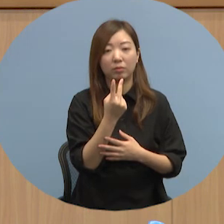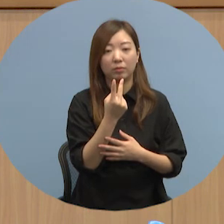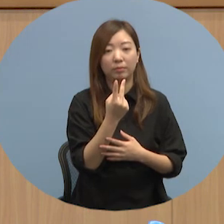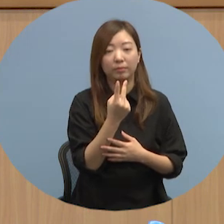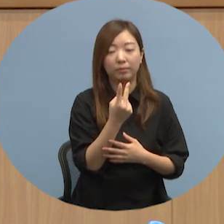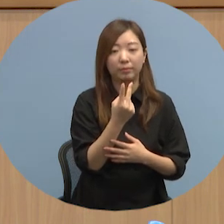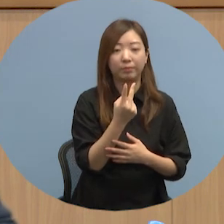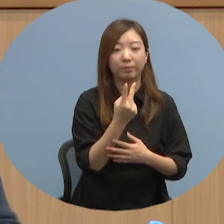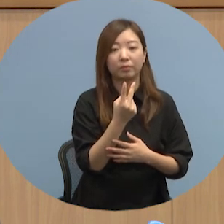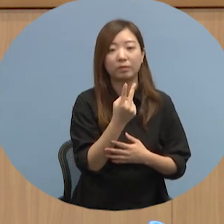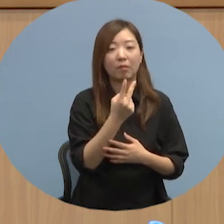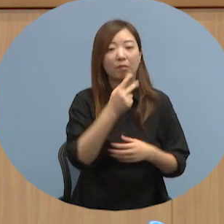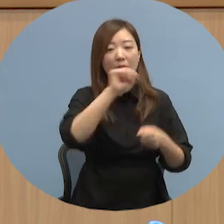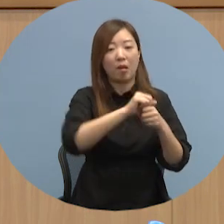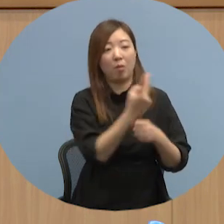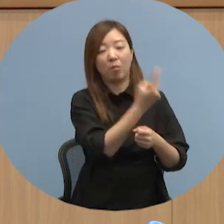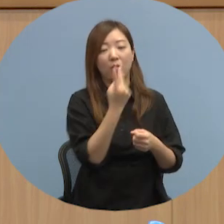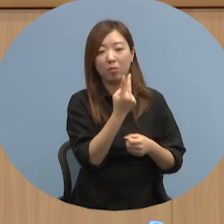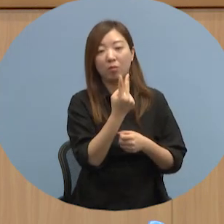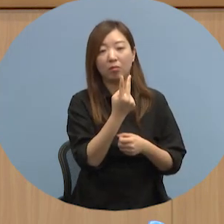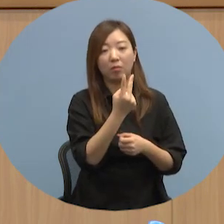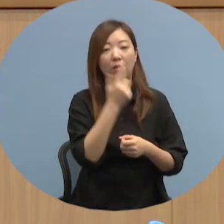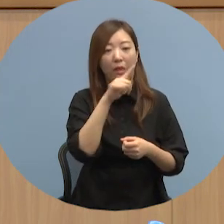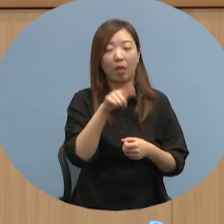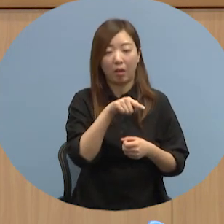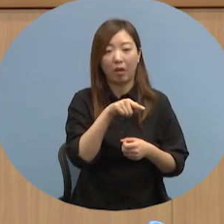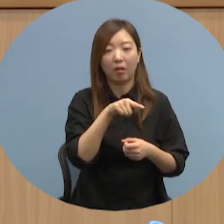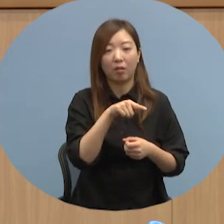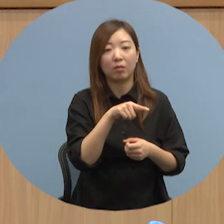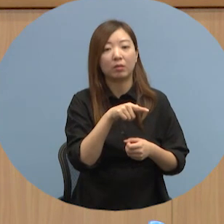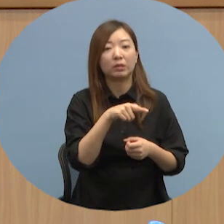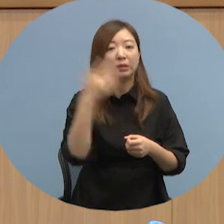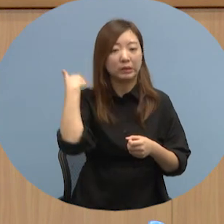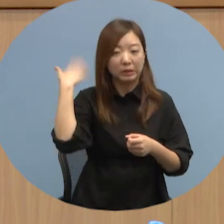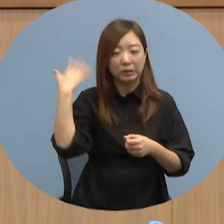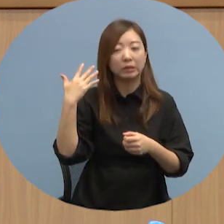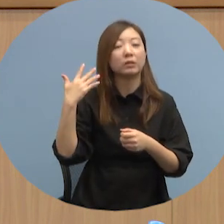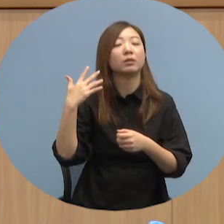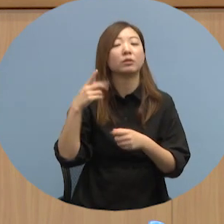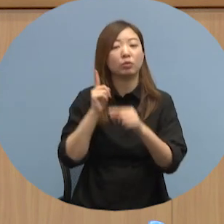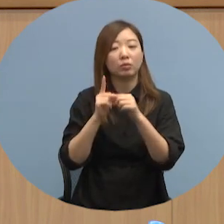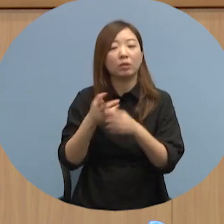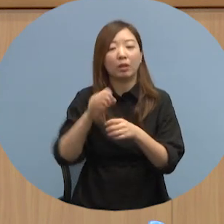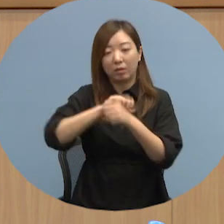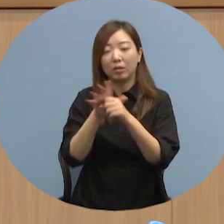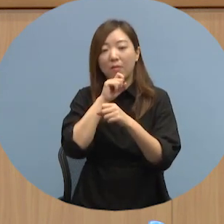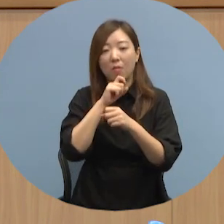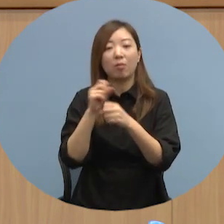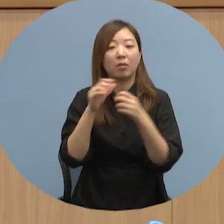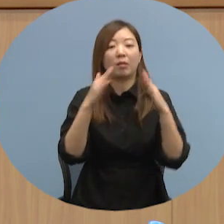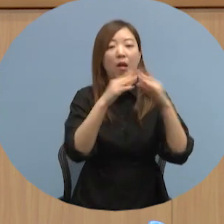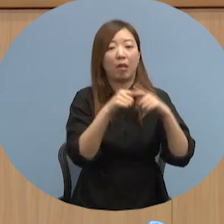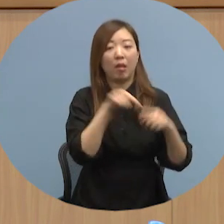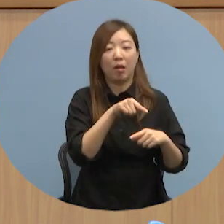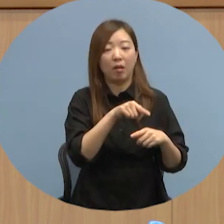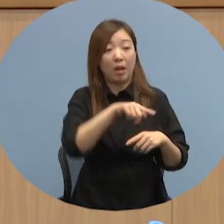多咗兩宗個案咧，都係已經知道嘅個案嘅屋企人嚟嘅，咁就冇話新增咗啲